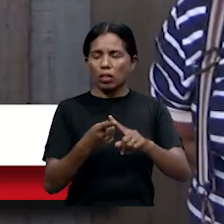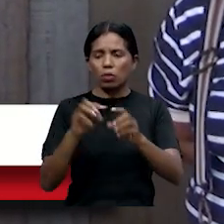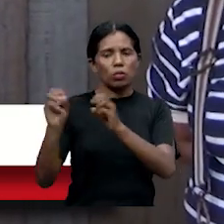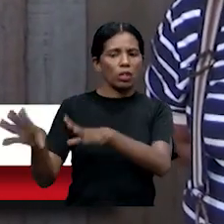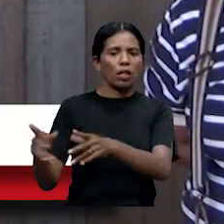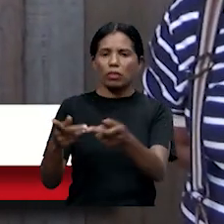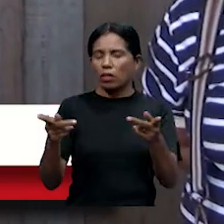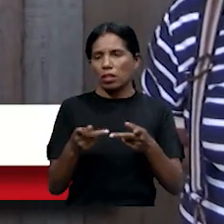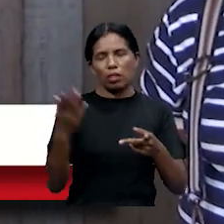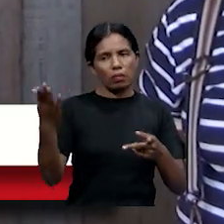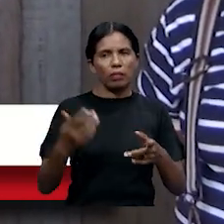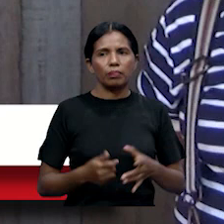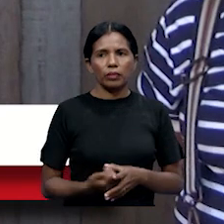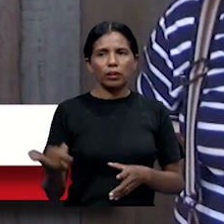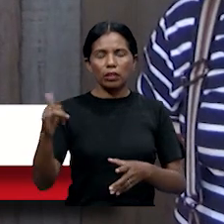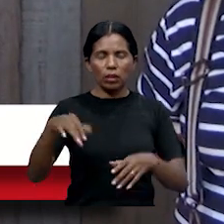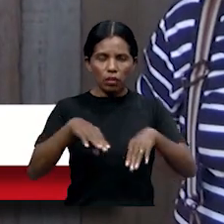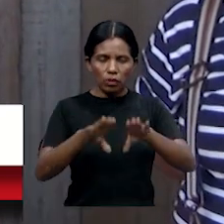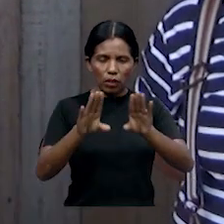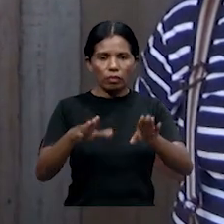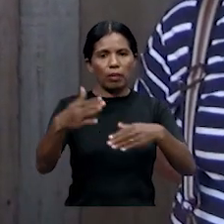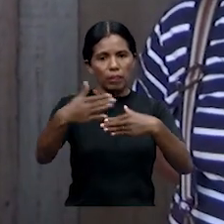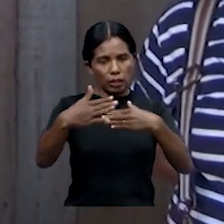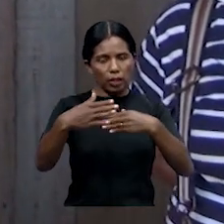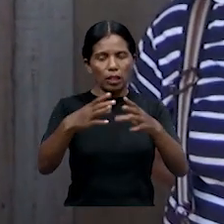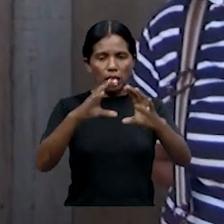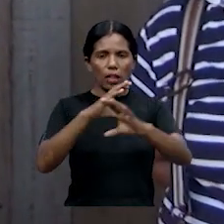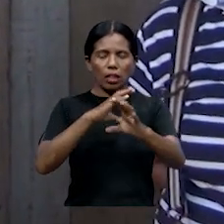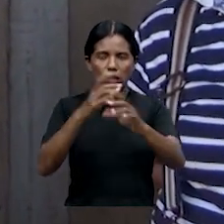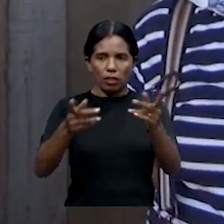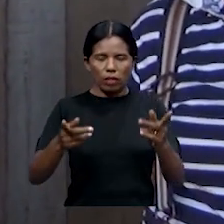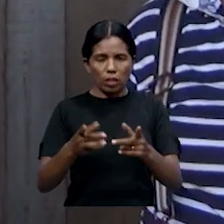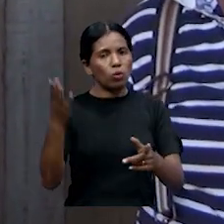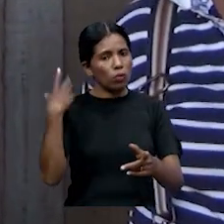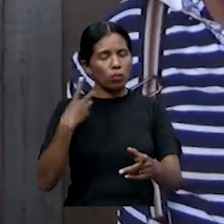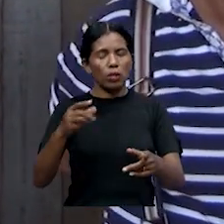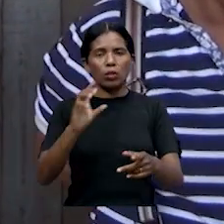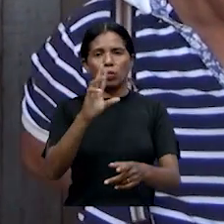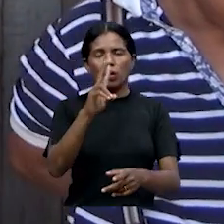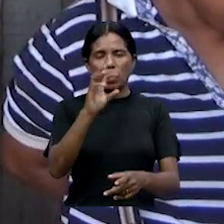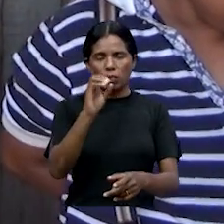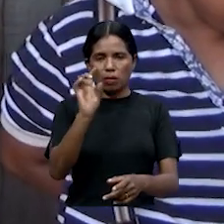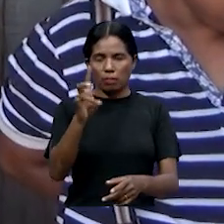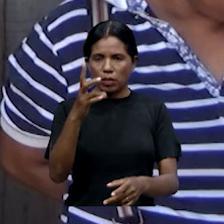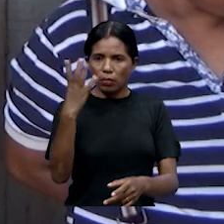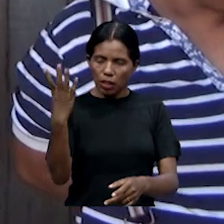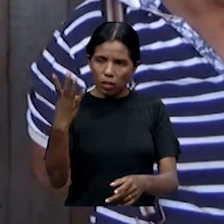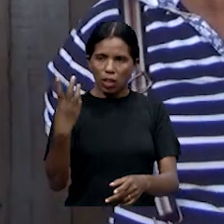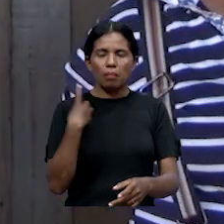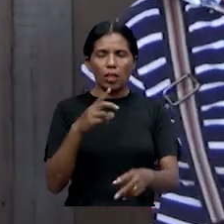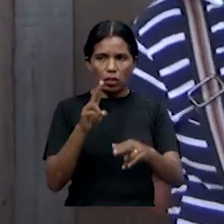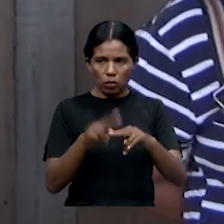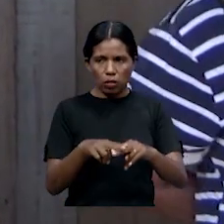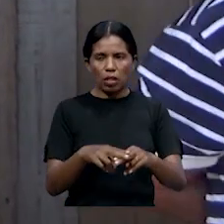na nebe agora ser ba fan far terminal ami bebe tour amne fatin de ulube do riban pra pra sam tour ne to agora am se tour ida